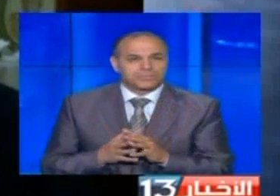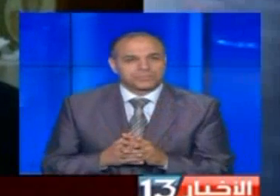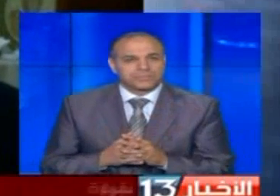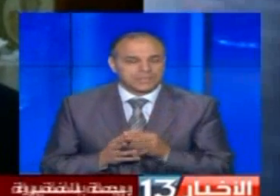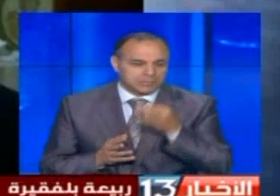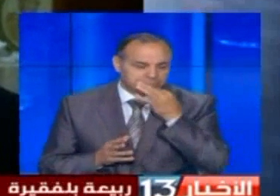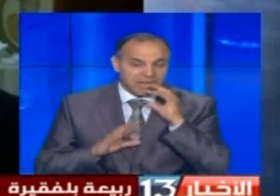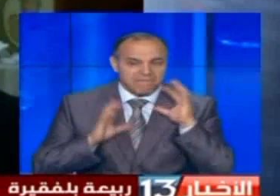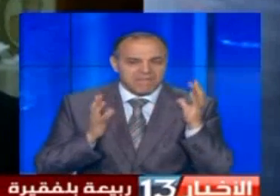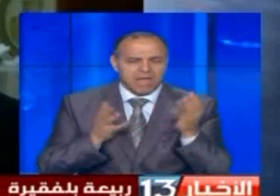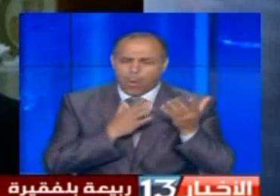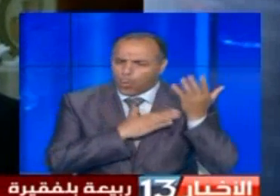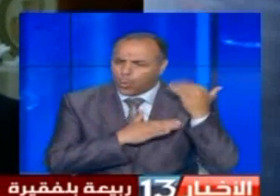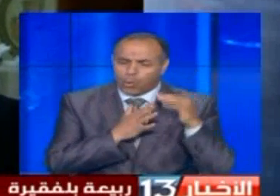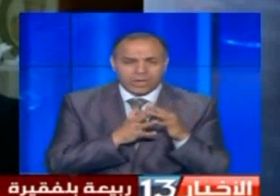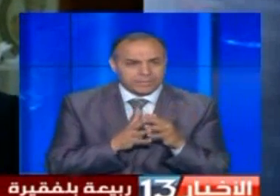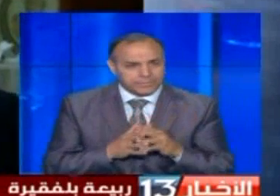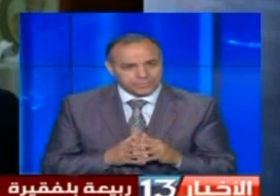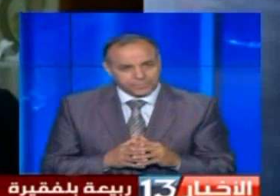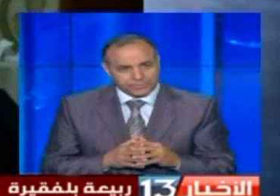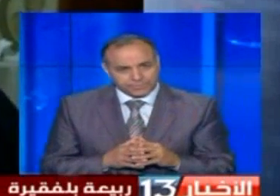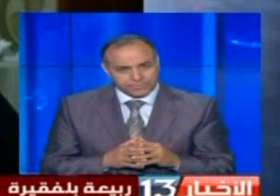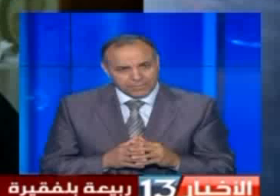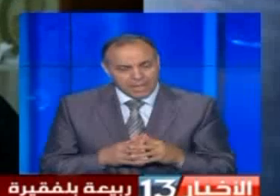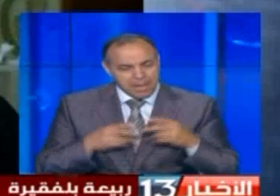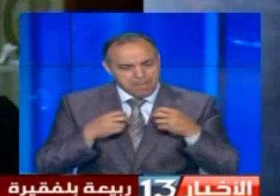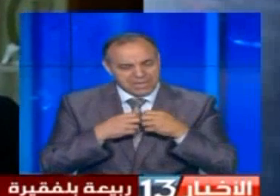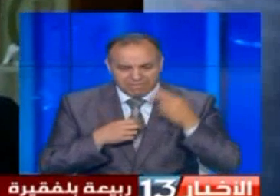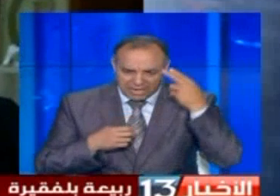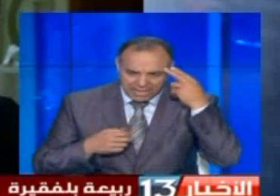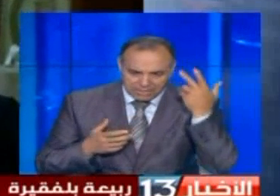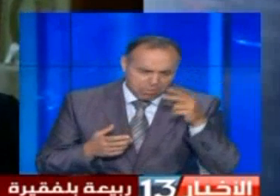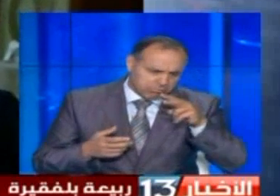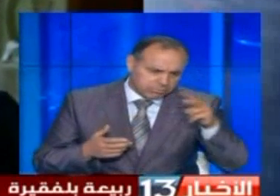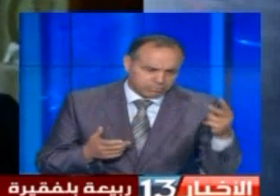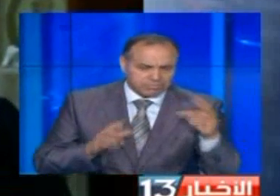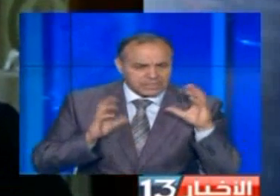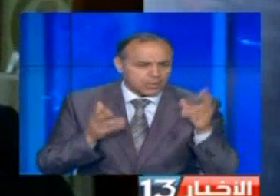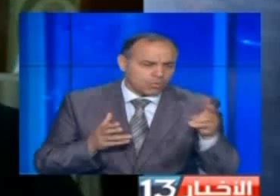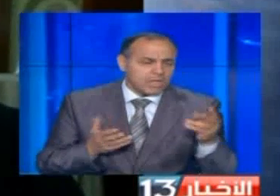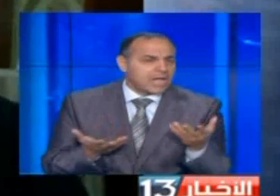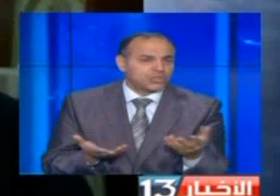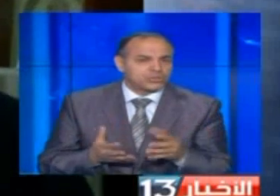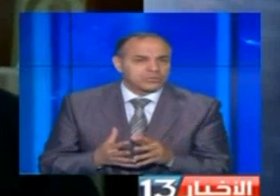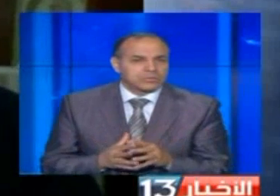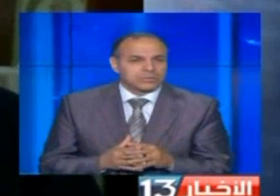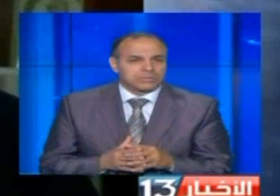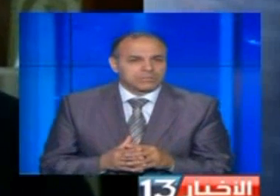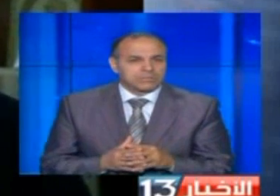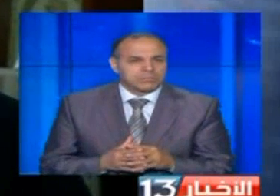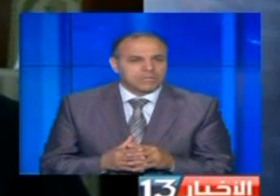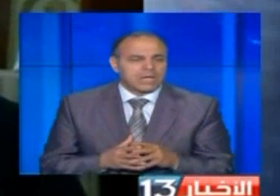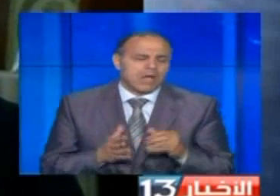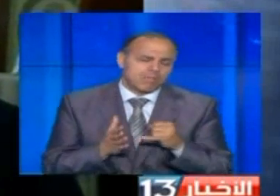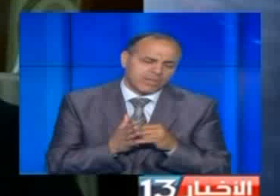استغلال الفضاءات التراثية، معناها علاش لا متحف القصبة وغيره من الفضاءات، حتى برج النار